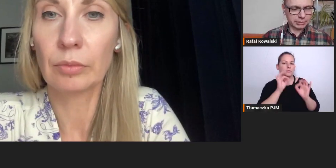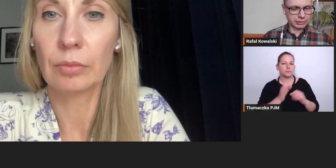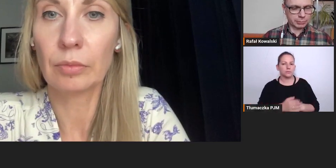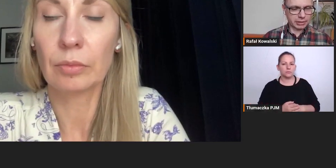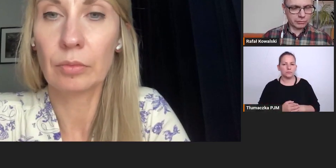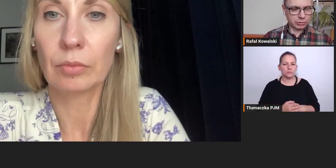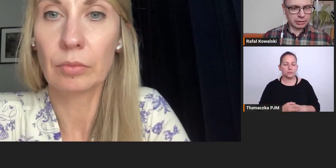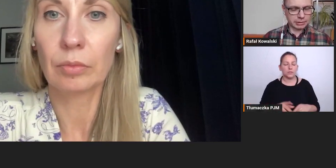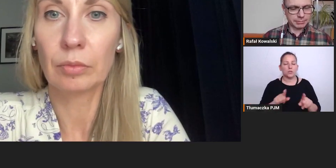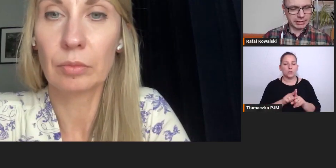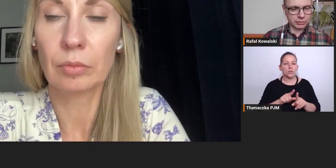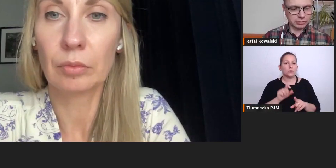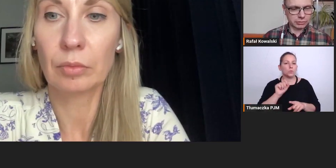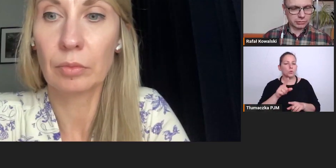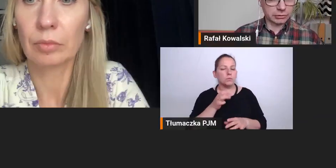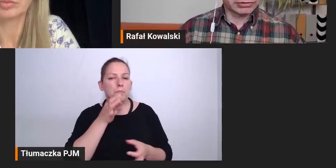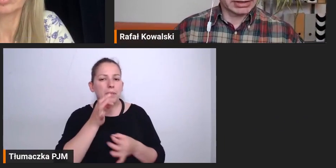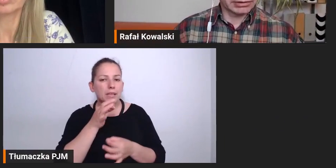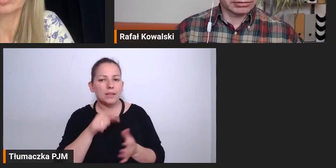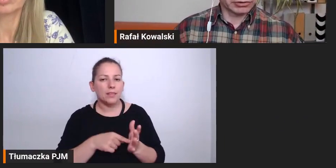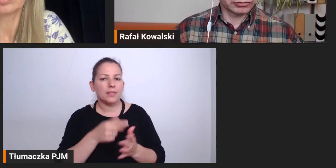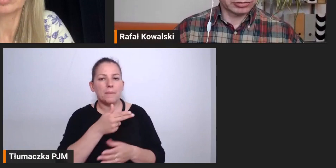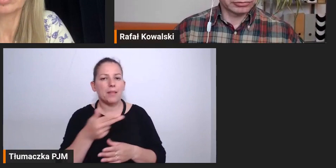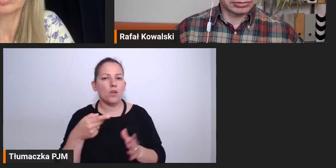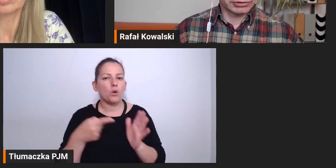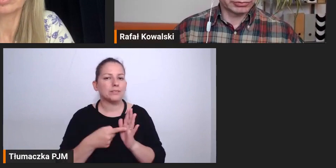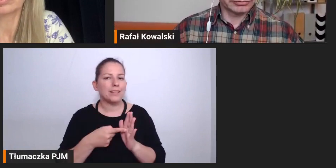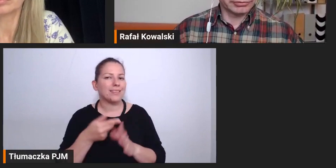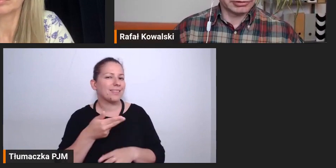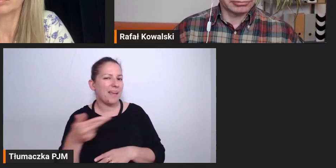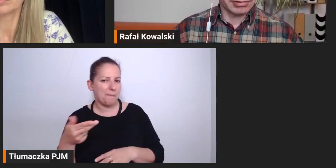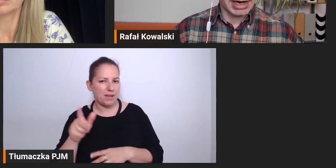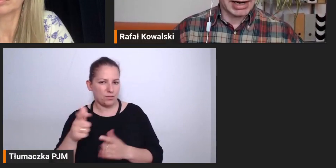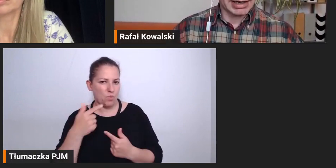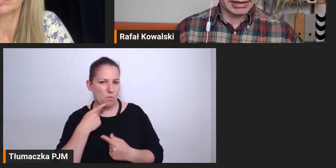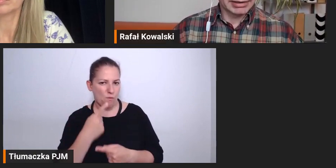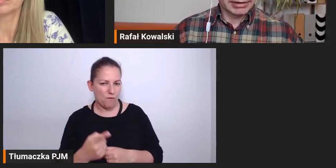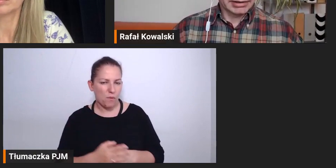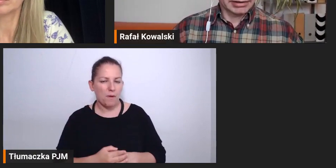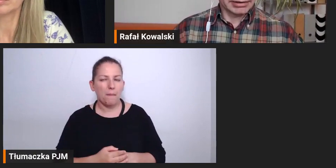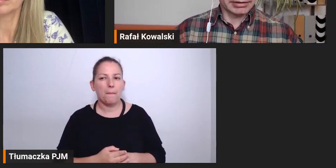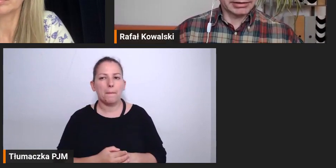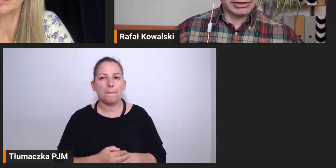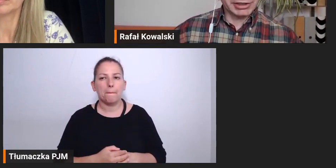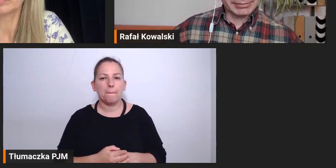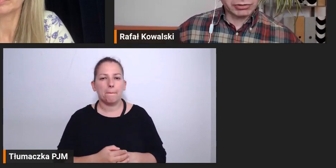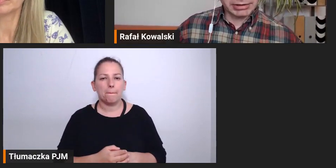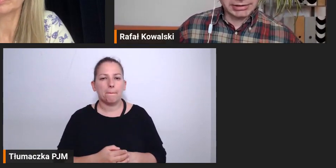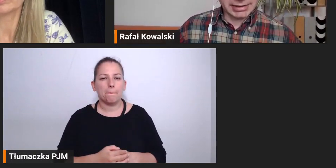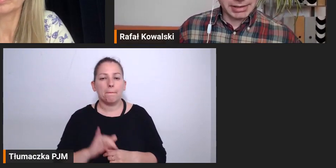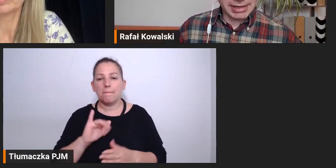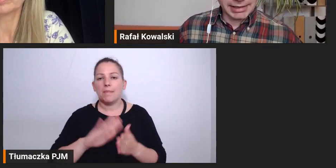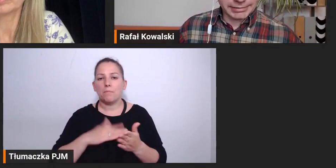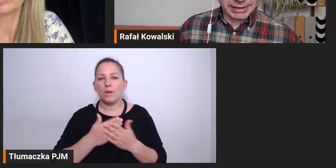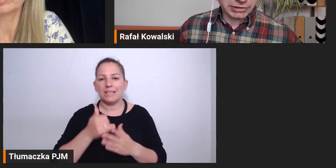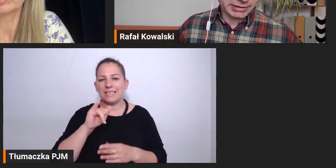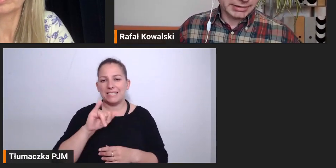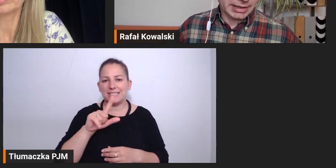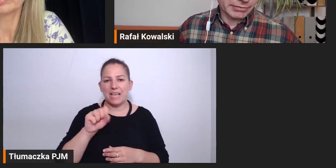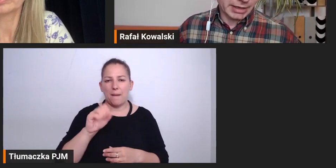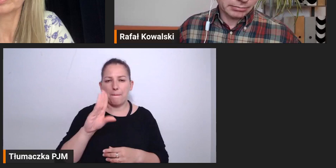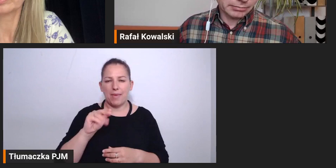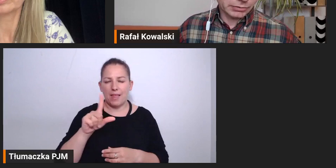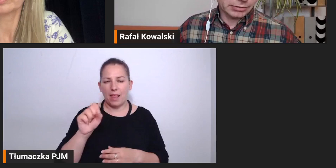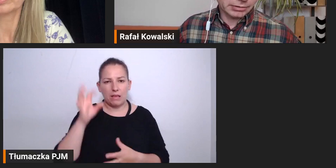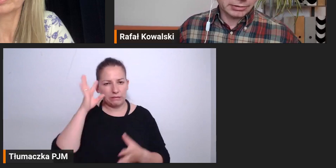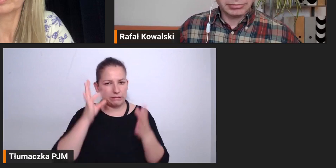Trochę też się pojawiło tych pytań dotyczących ostatniego wątku, o którym żeś mówiła. I na przykład Izabela tak się